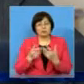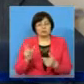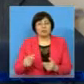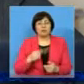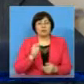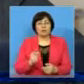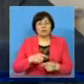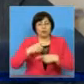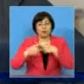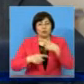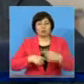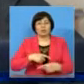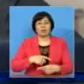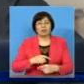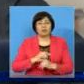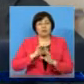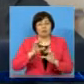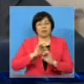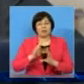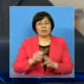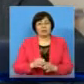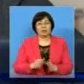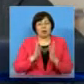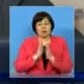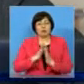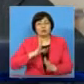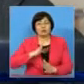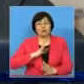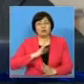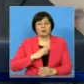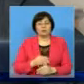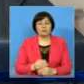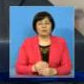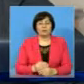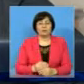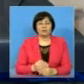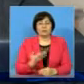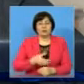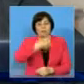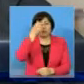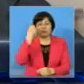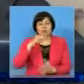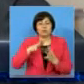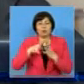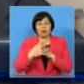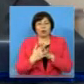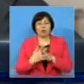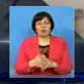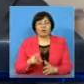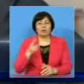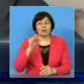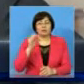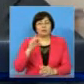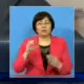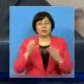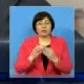елдің болашағын айтып, сондай ұсыныстар беріп отырғанбыз. Енді соның арқасында осы биылғы мен үстіміздегі жылы ауылға Кесел